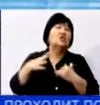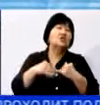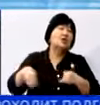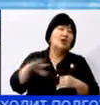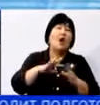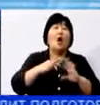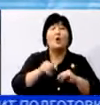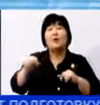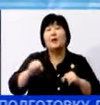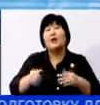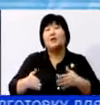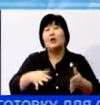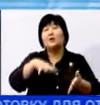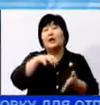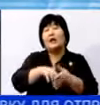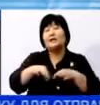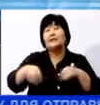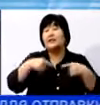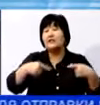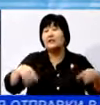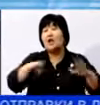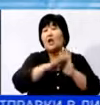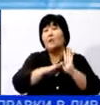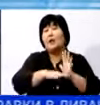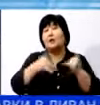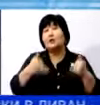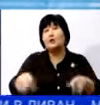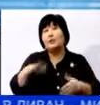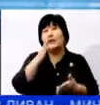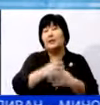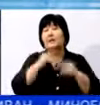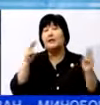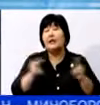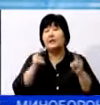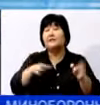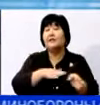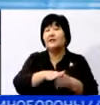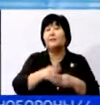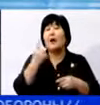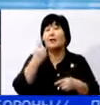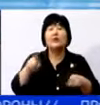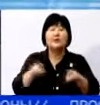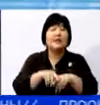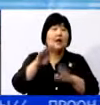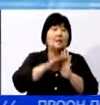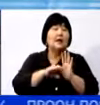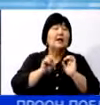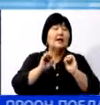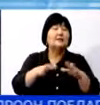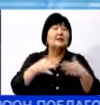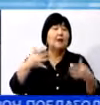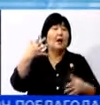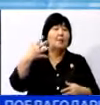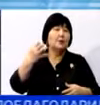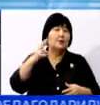Ельбисыга, дорожная карта занятости и другие программы. И сегодня мы являемся свидетелями реализации одной из таких программ. Сданы свыше